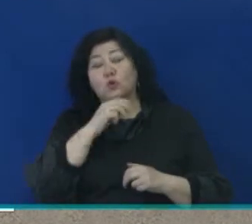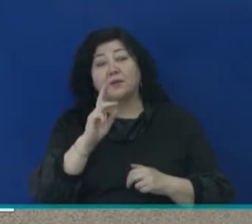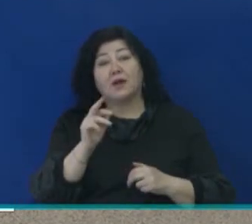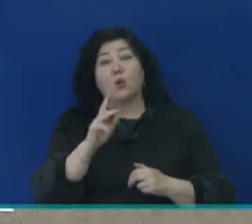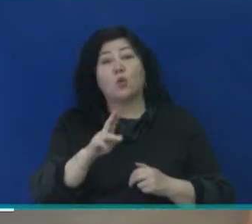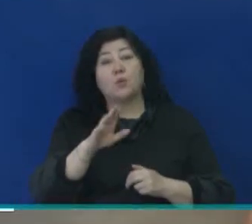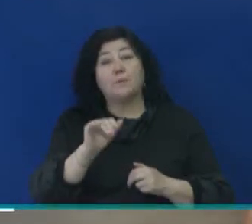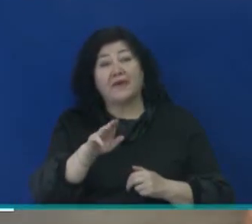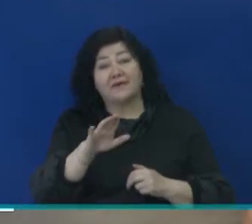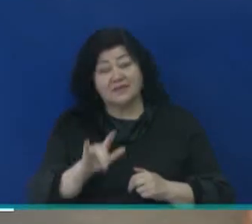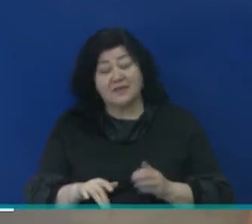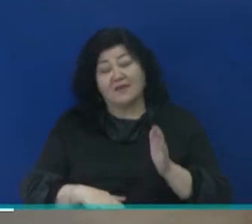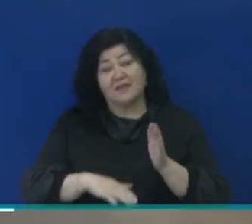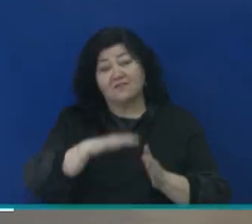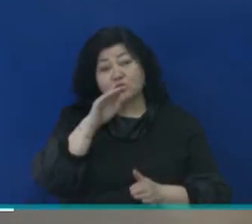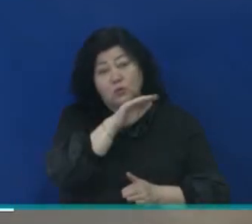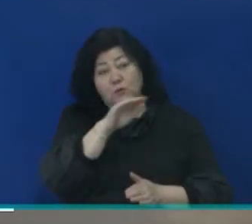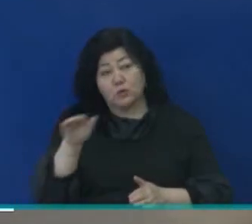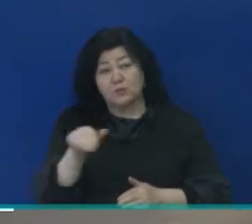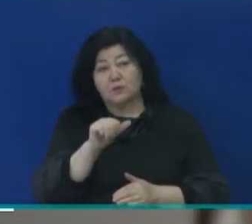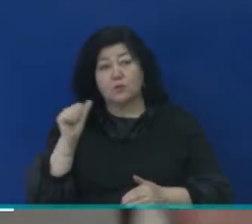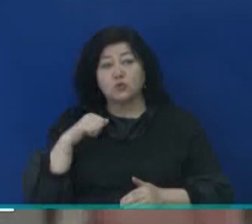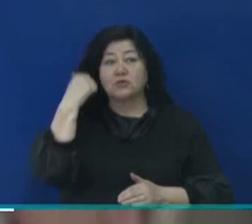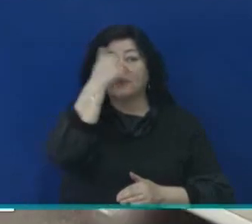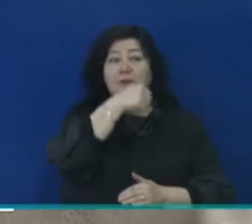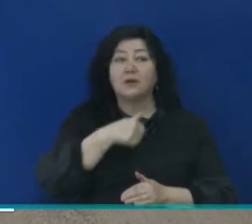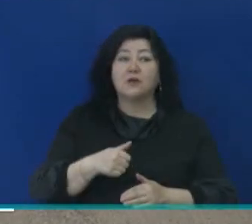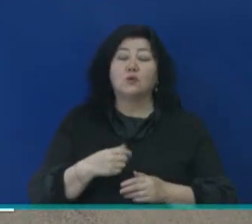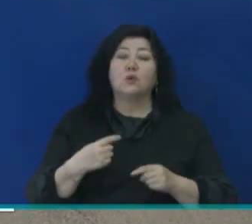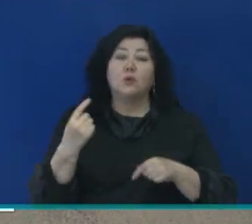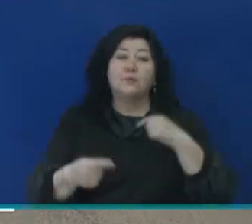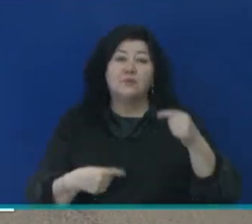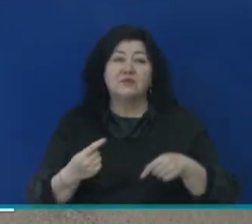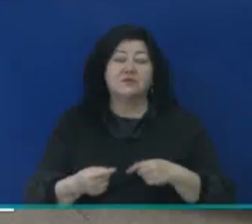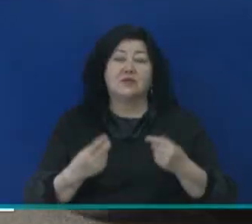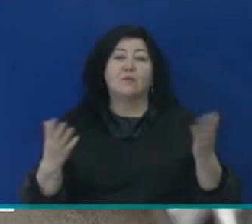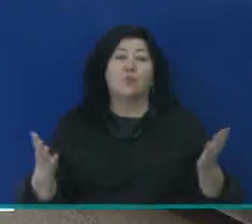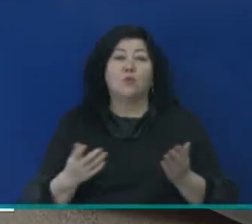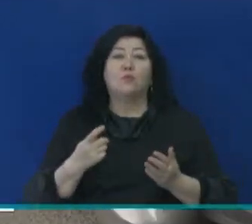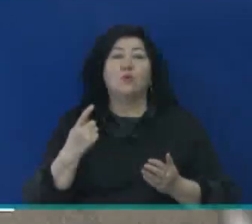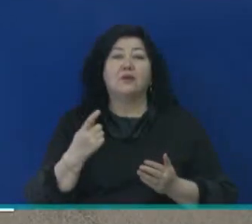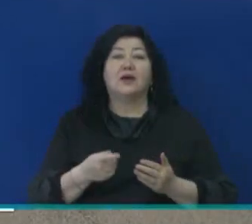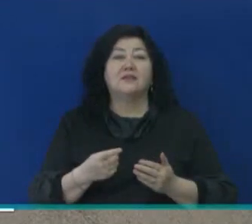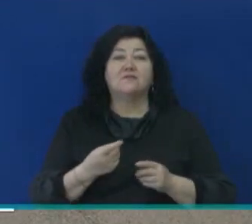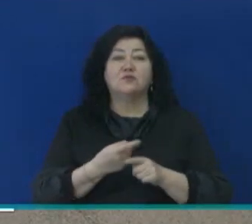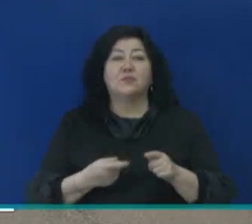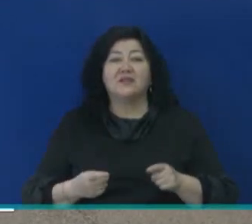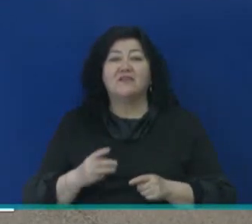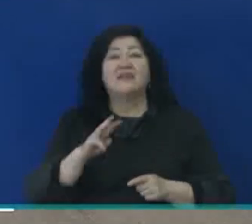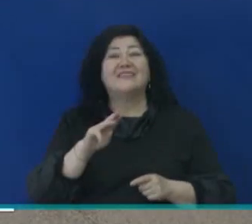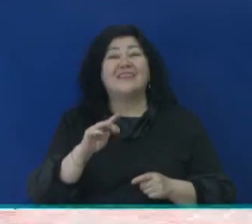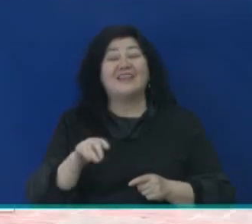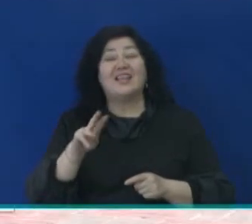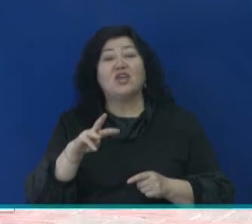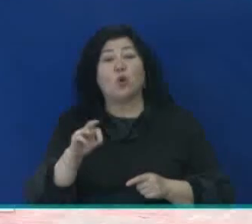жоғары. Абай облысының әкімі Нұрлан Нұрынхаев өткен жылы өнеркәсіпте өндірілген өнім көлемі 1,1 триллион теңгені құрағанын айтты.